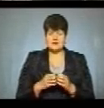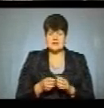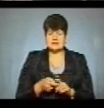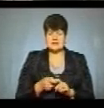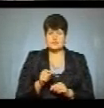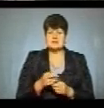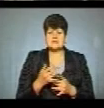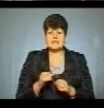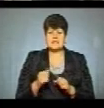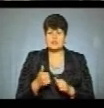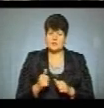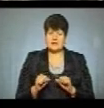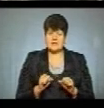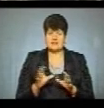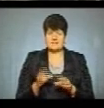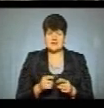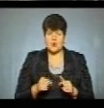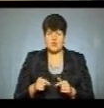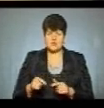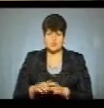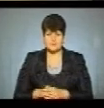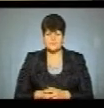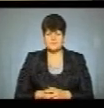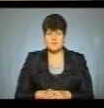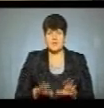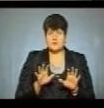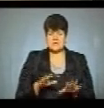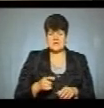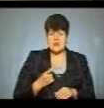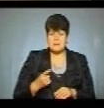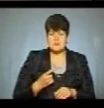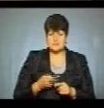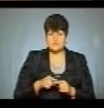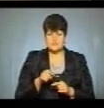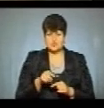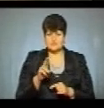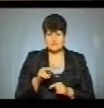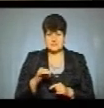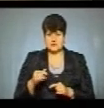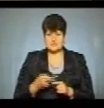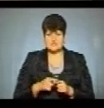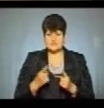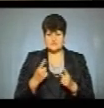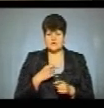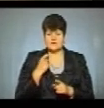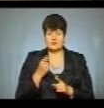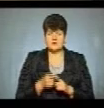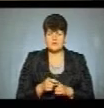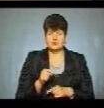наскільки добре керівник усе організує. Посада майстра в цьому цеху – це є висока відповідальність, тому